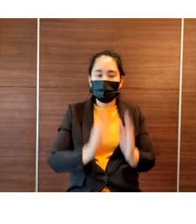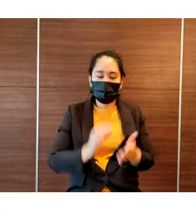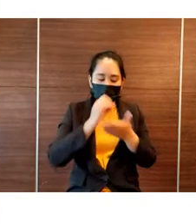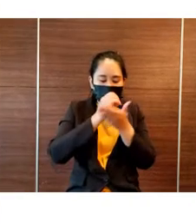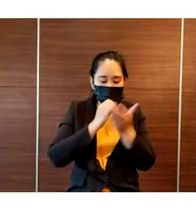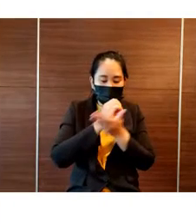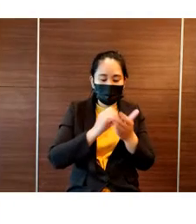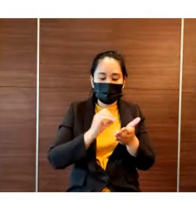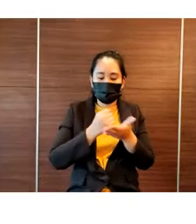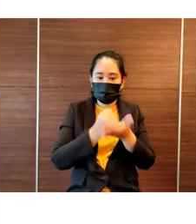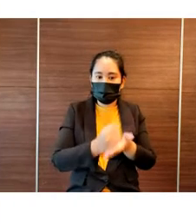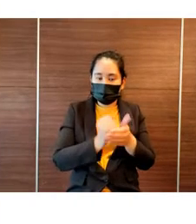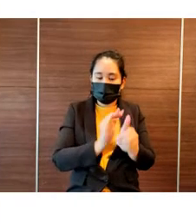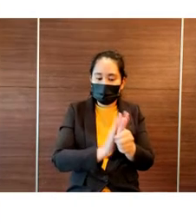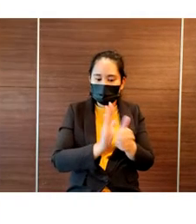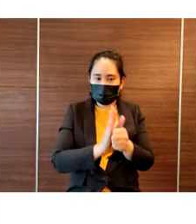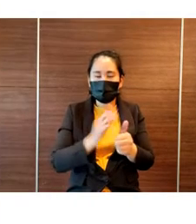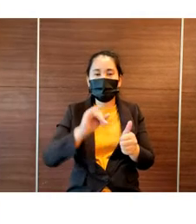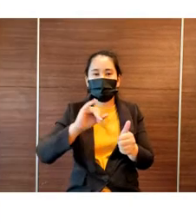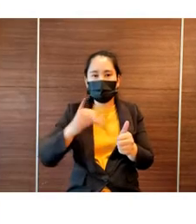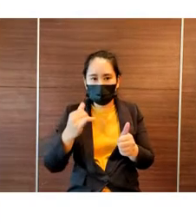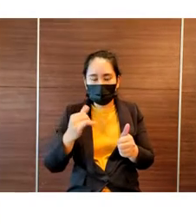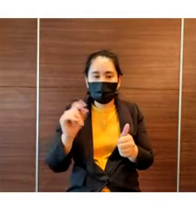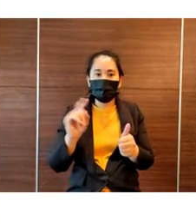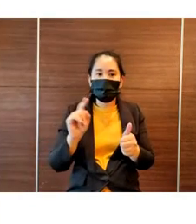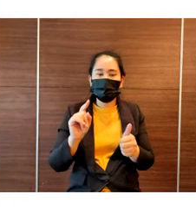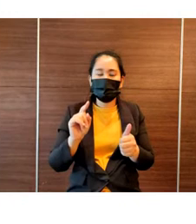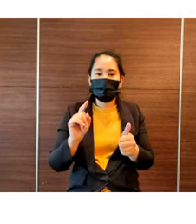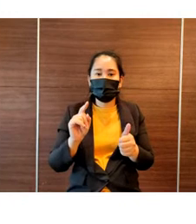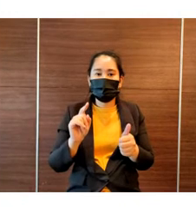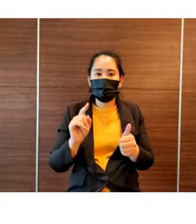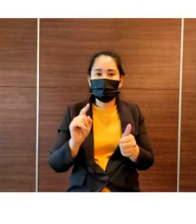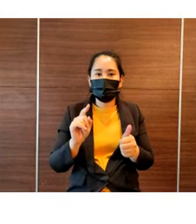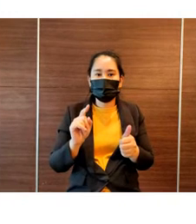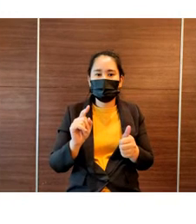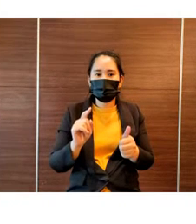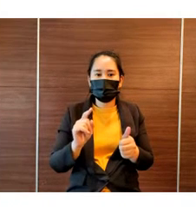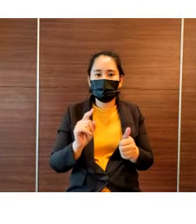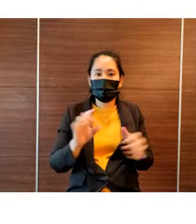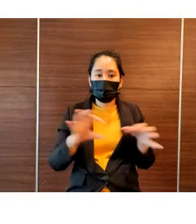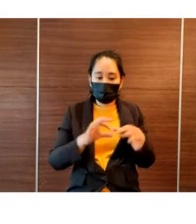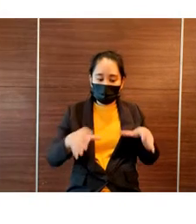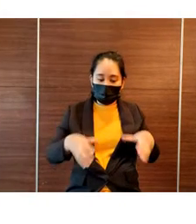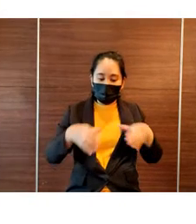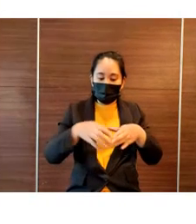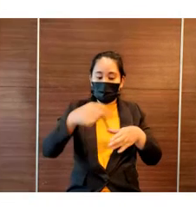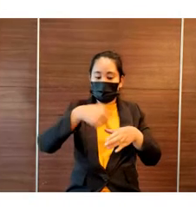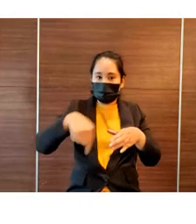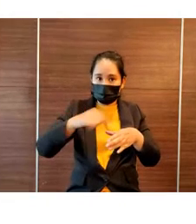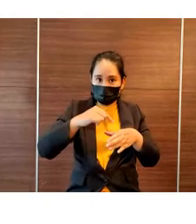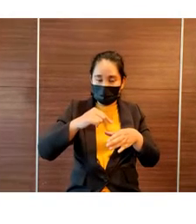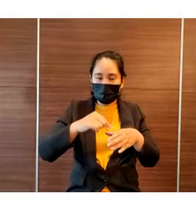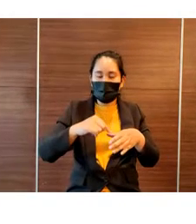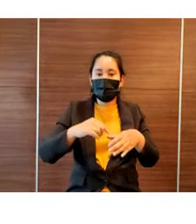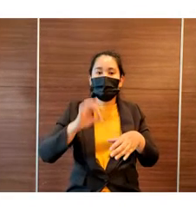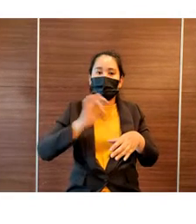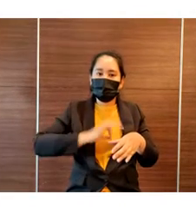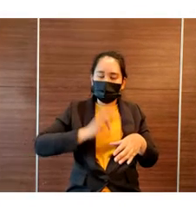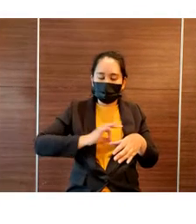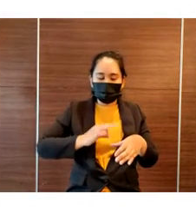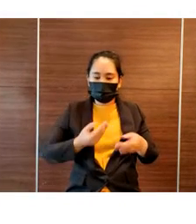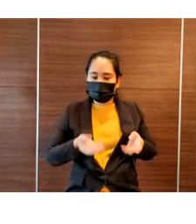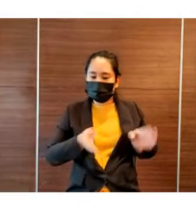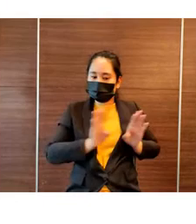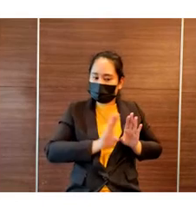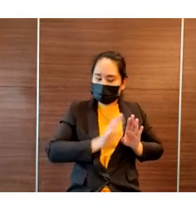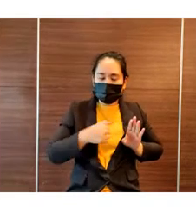ทีมันเมลเองก็พูดถึงเรื่องของการที่จะพาทีมทั้งทีมเนาะก้าวข้ามความรู้สึกหรือกำ